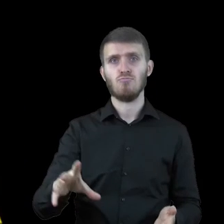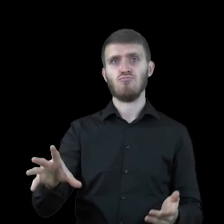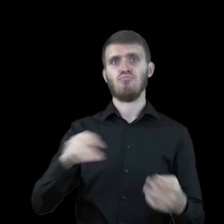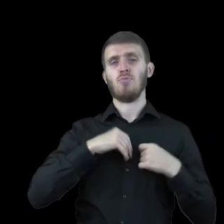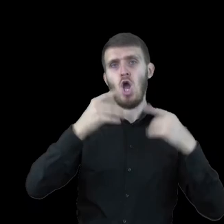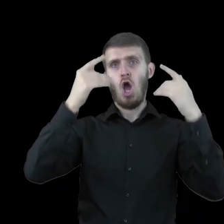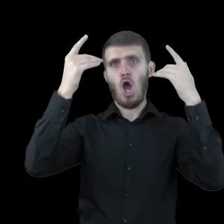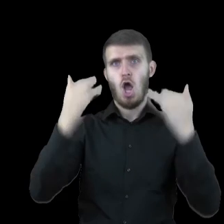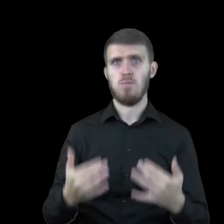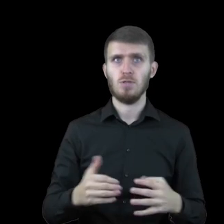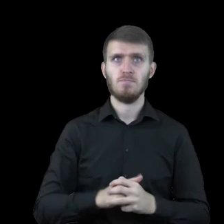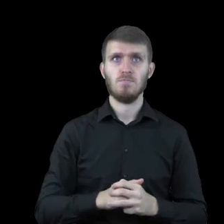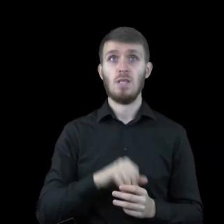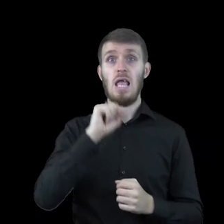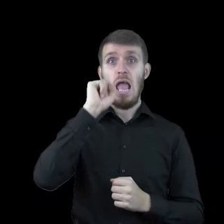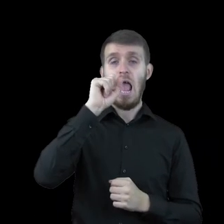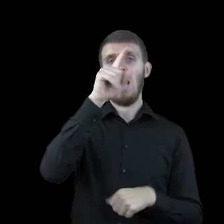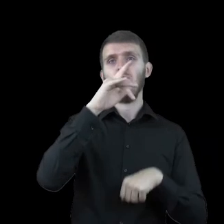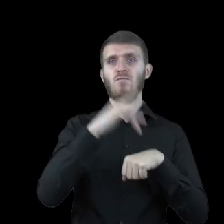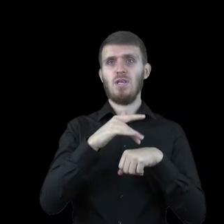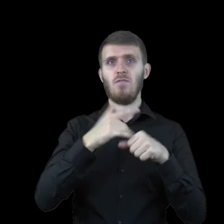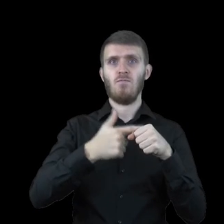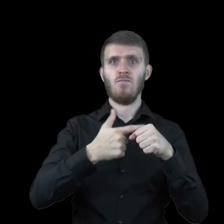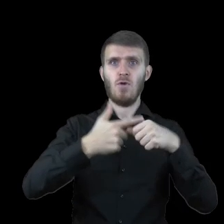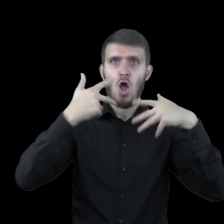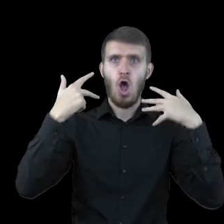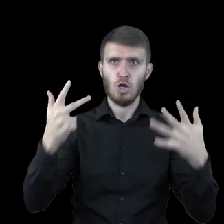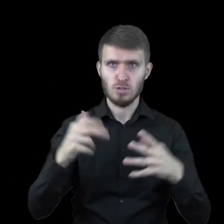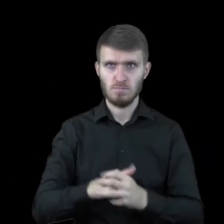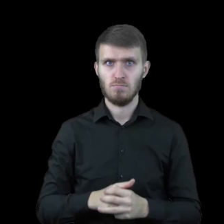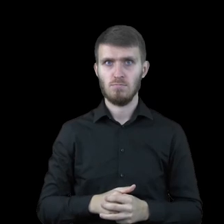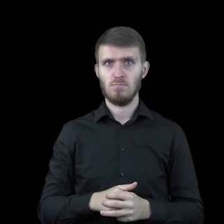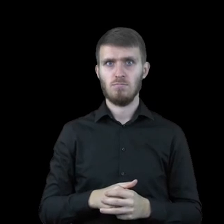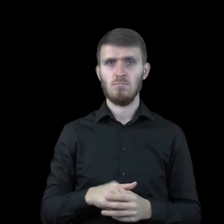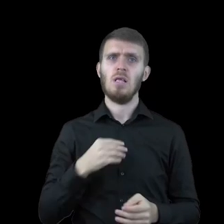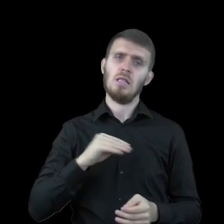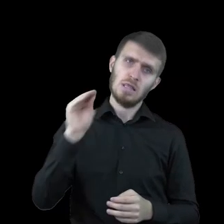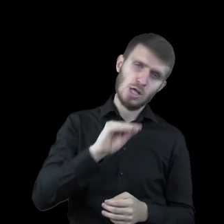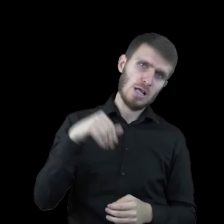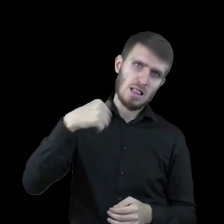problem za pomocą tego twierdzenia Pitagorasa, a jest równa 28.